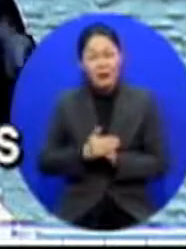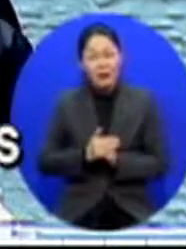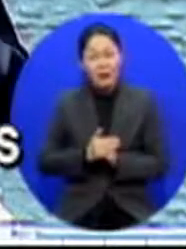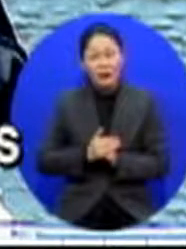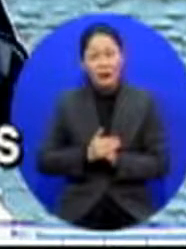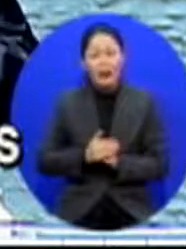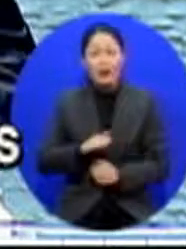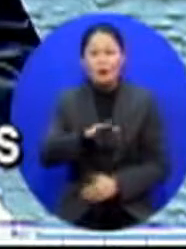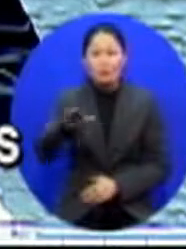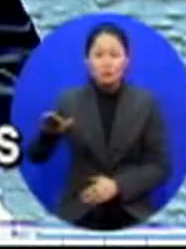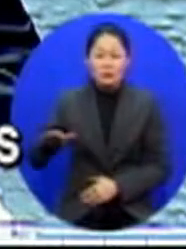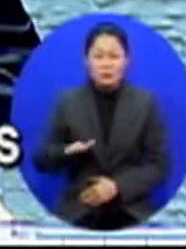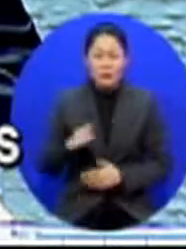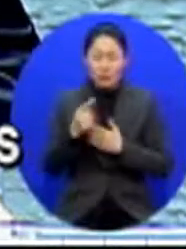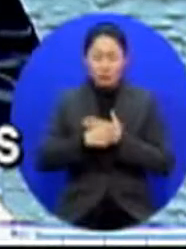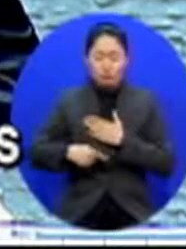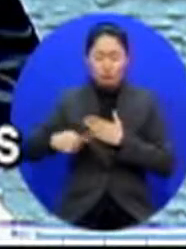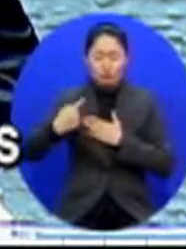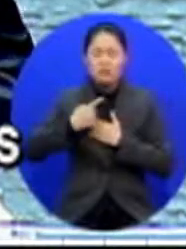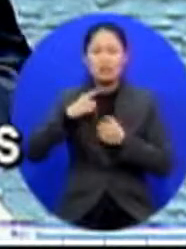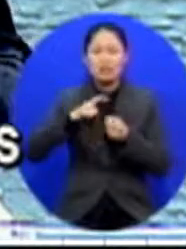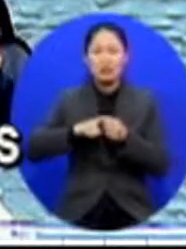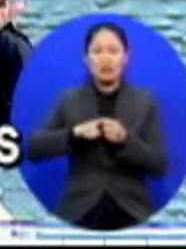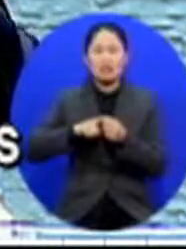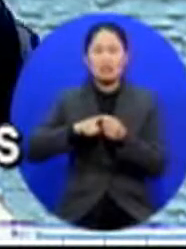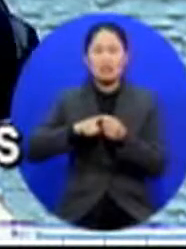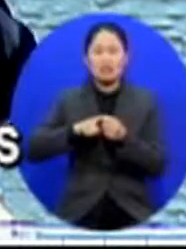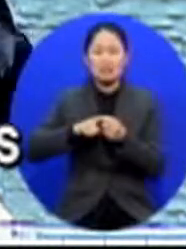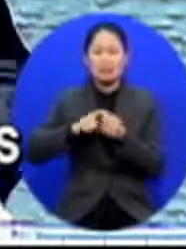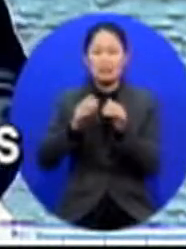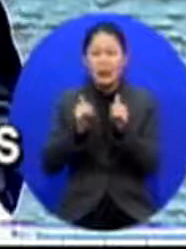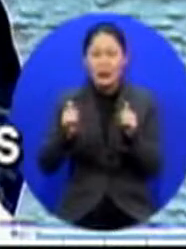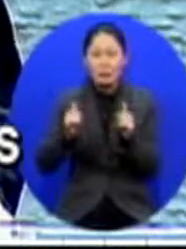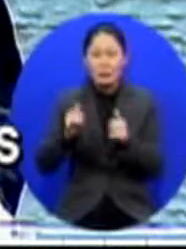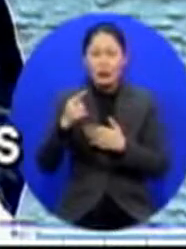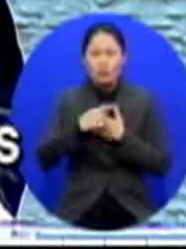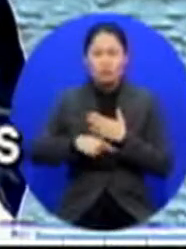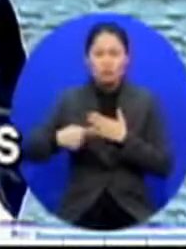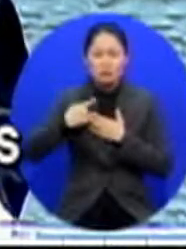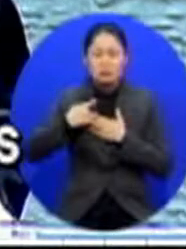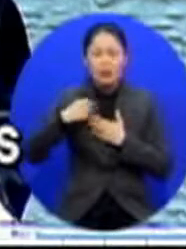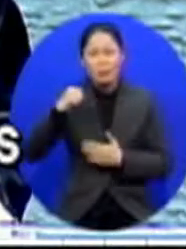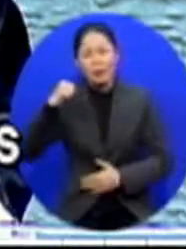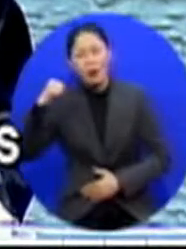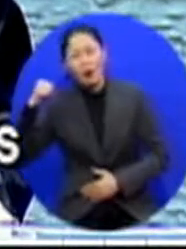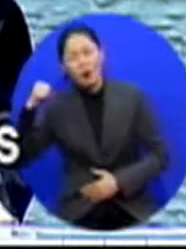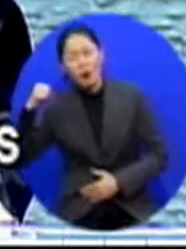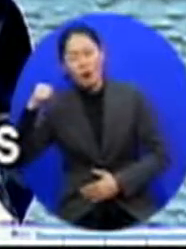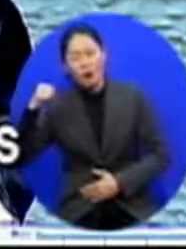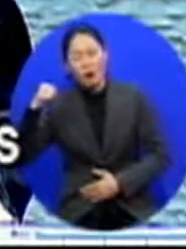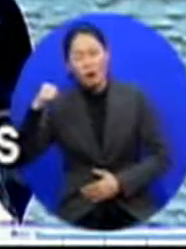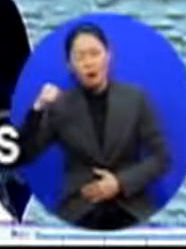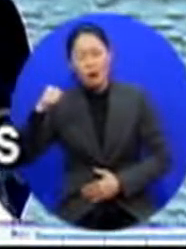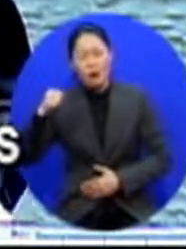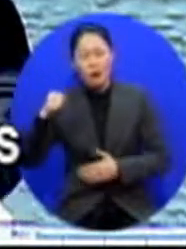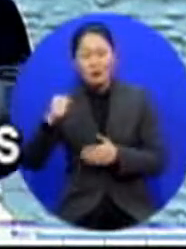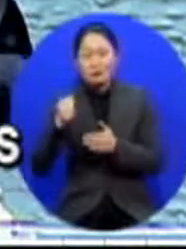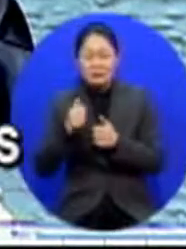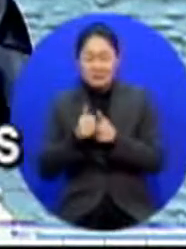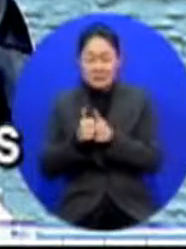우리가 업무 육신적인 사람 육신의 매워서 살아가는 그런 정 편이기 때문에